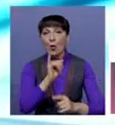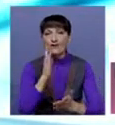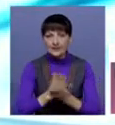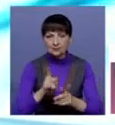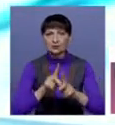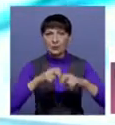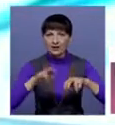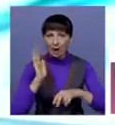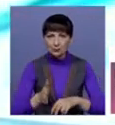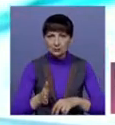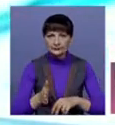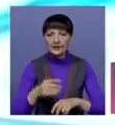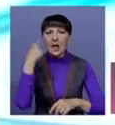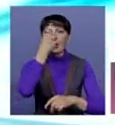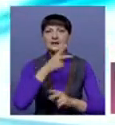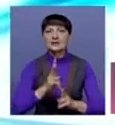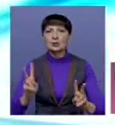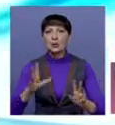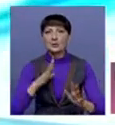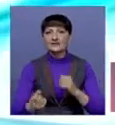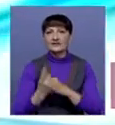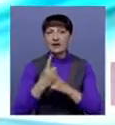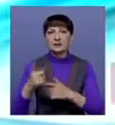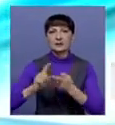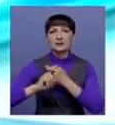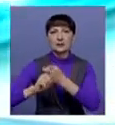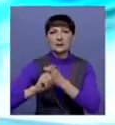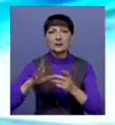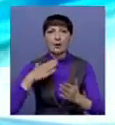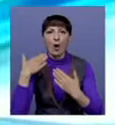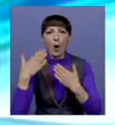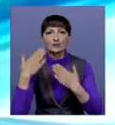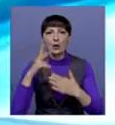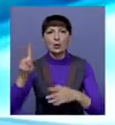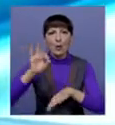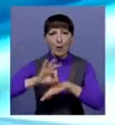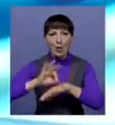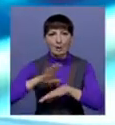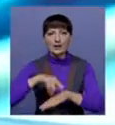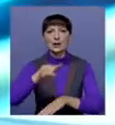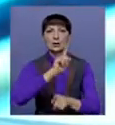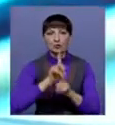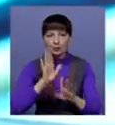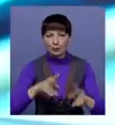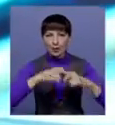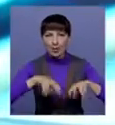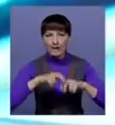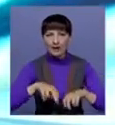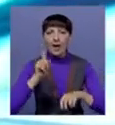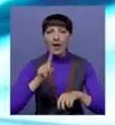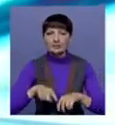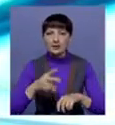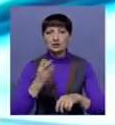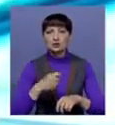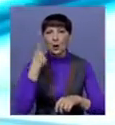инфекции, лица, которые являлись потенциальными контактами с больными коронавирусной инфекцией, а также, как я уже